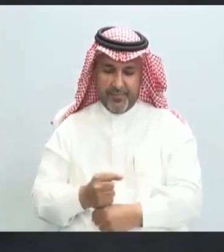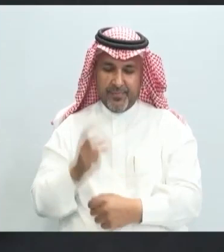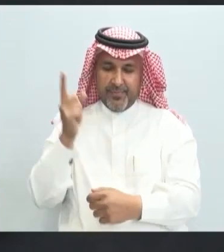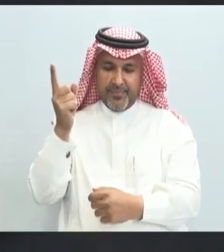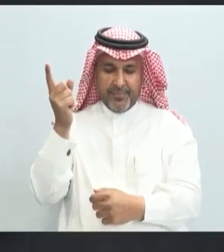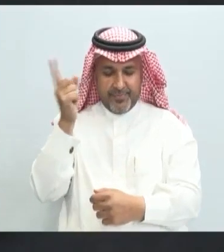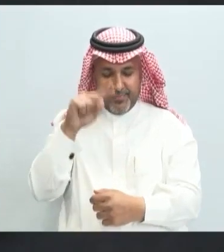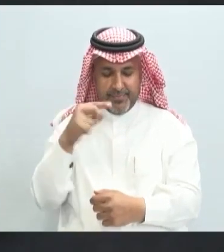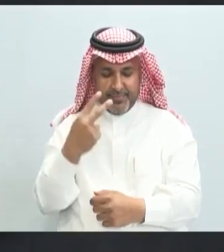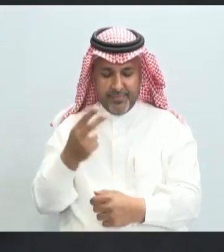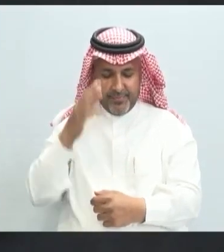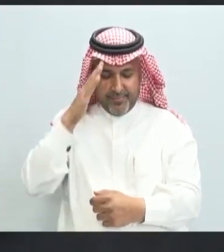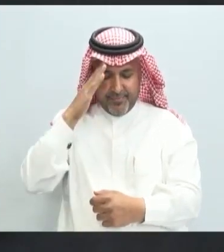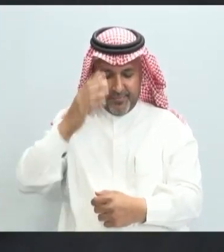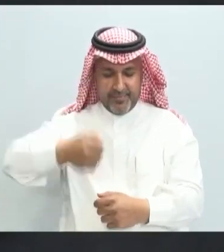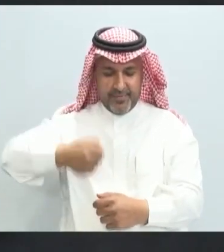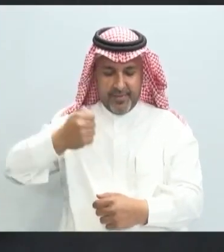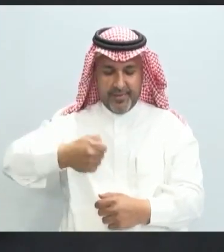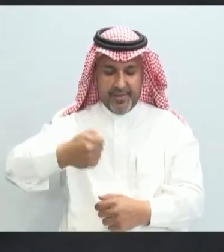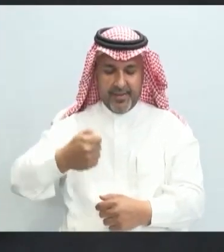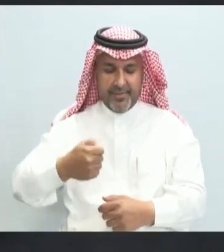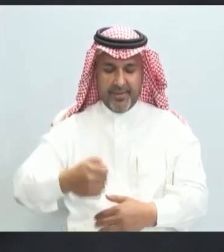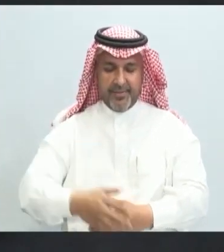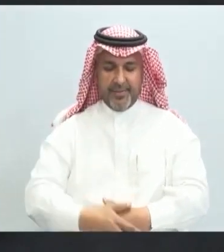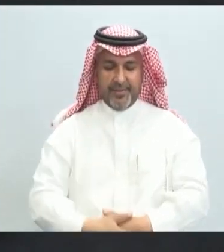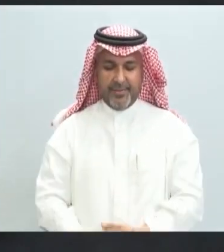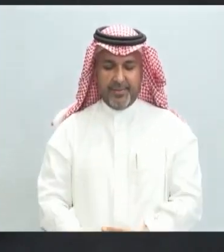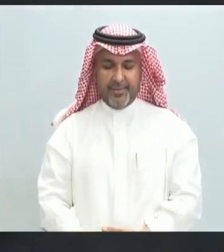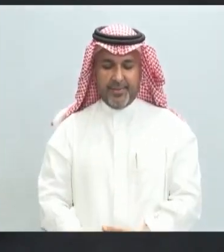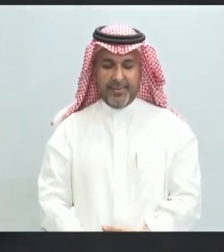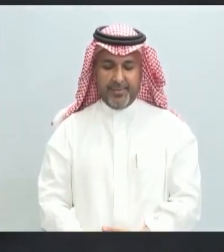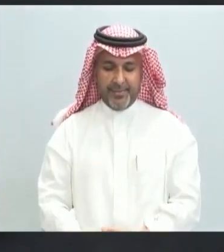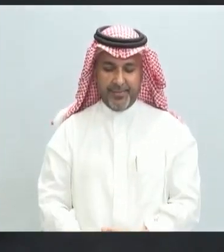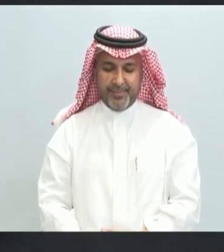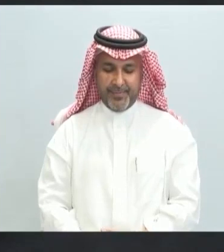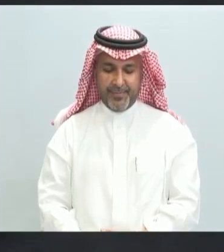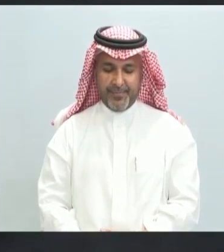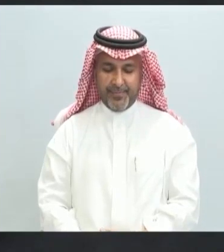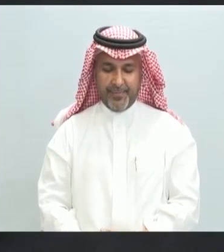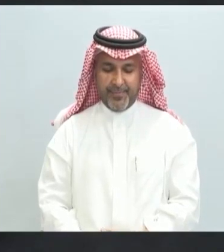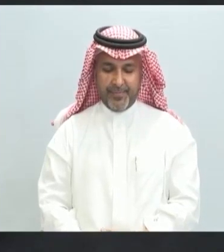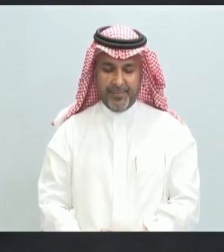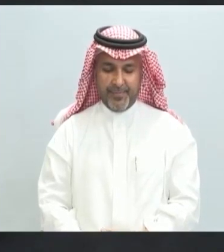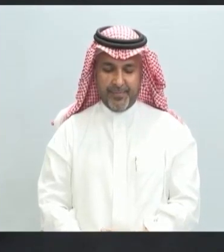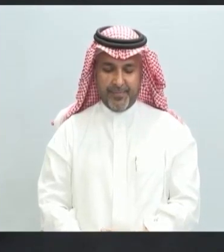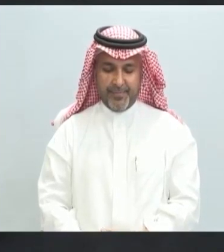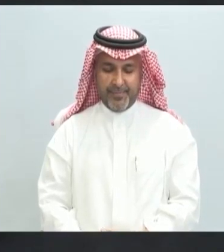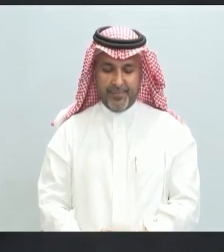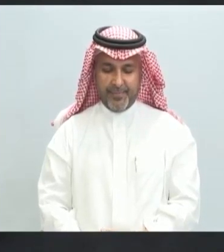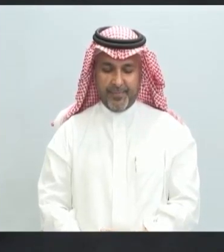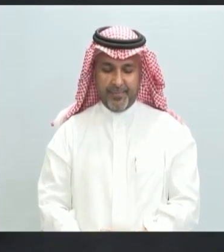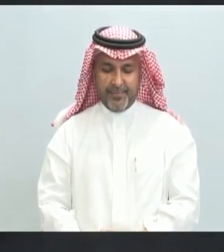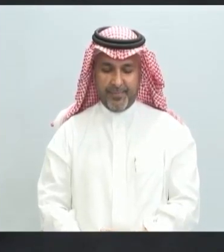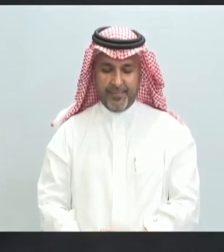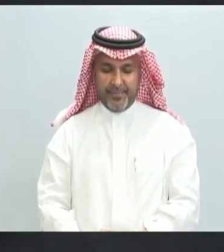في الدرس السادس من دروس هذاه الفصل و يعني كذا احنا تعدينا منتصف الفصل فنتمنى ان شاء الله انكم